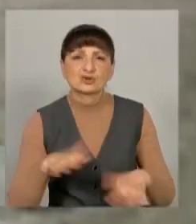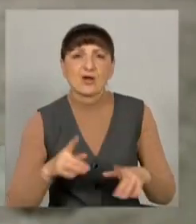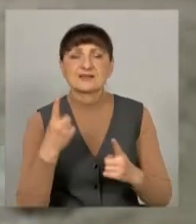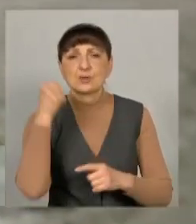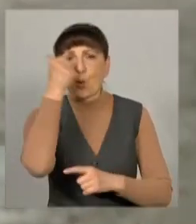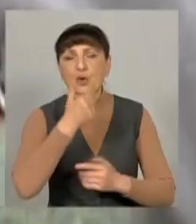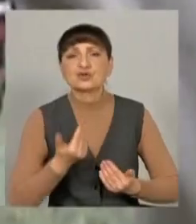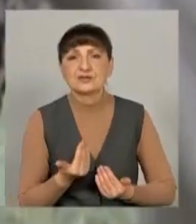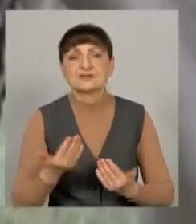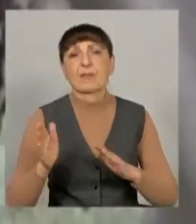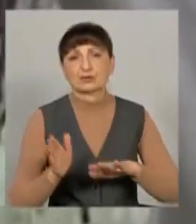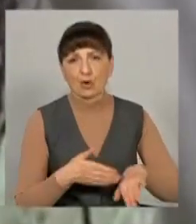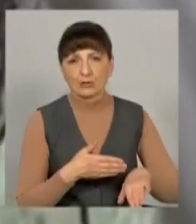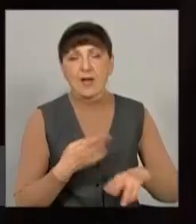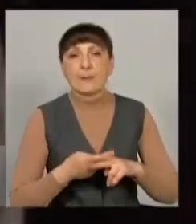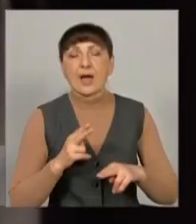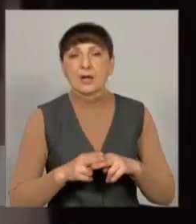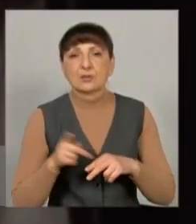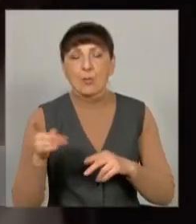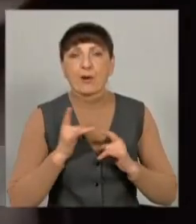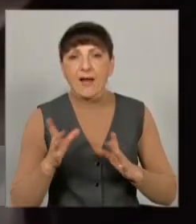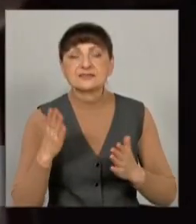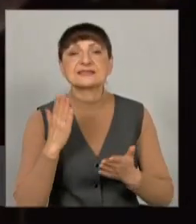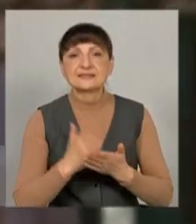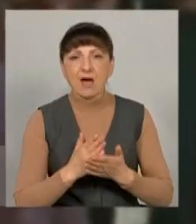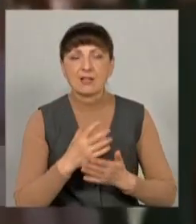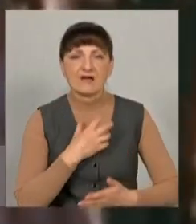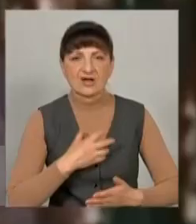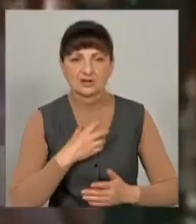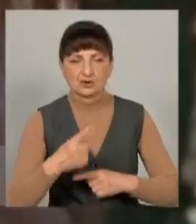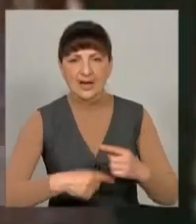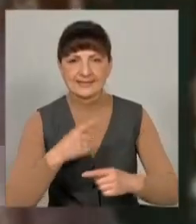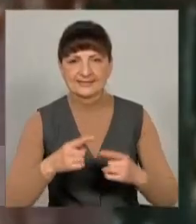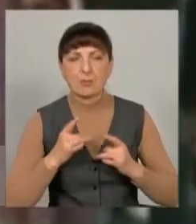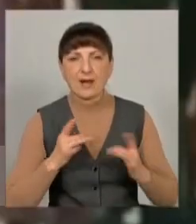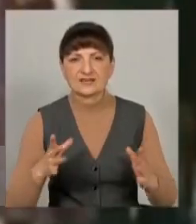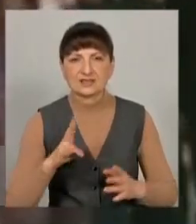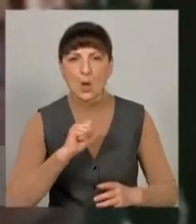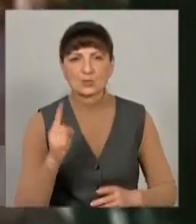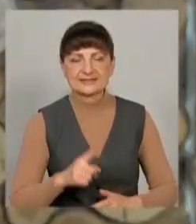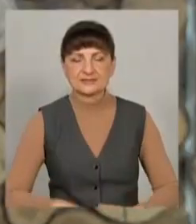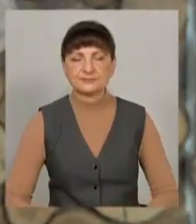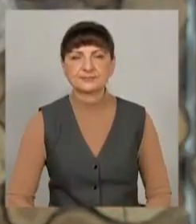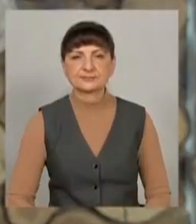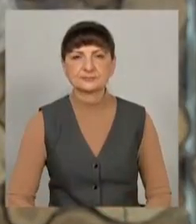год жизни завершен. Потому обряд Куресу и стал одной из важнейших традиций празднования Наурыза.